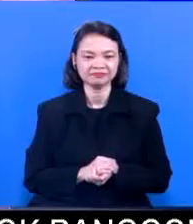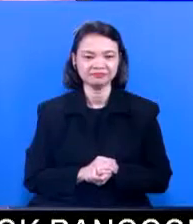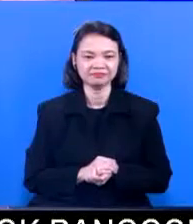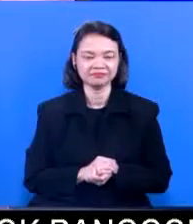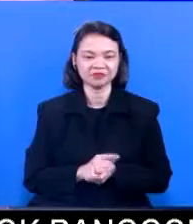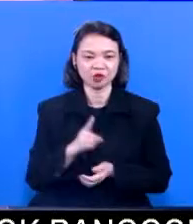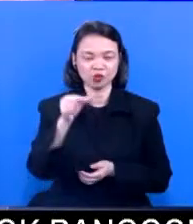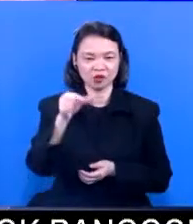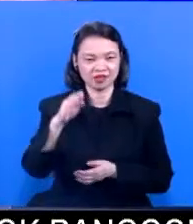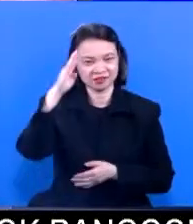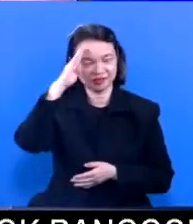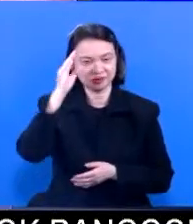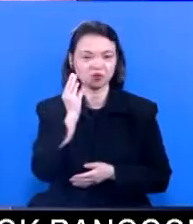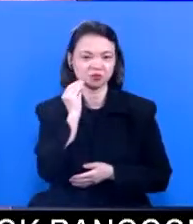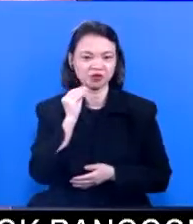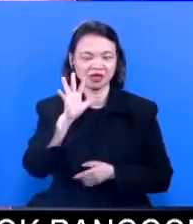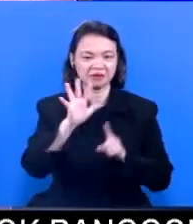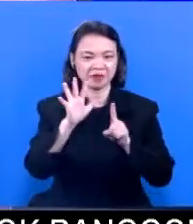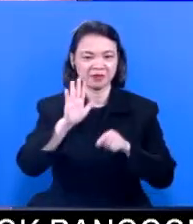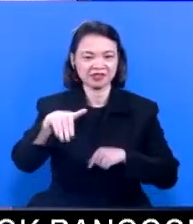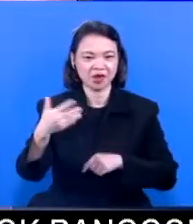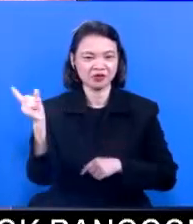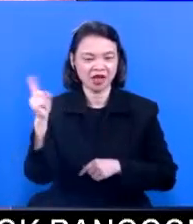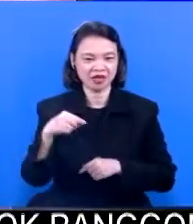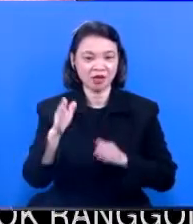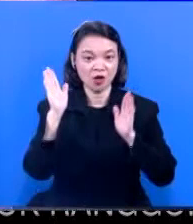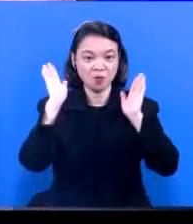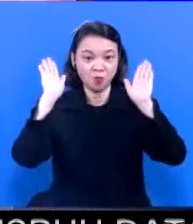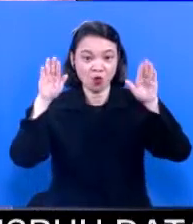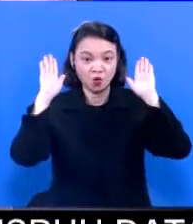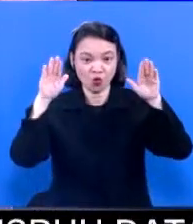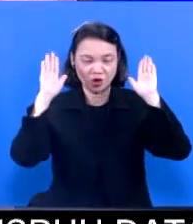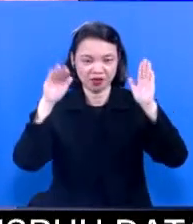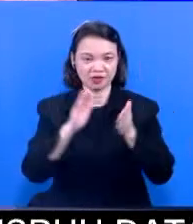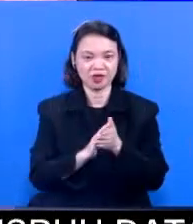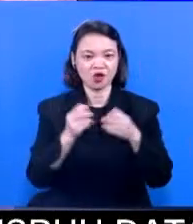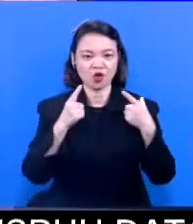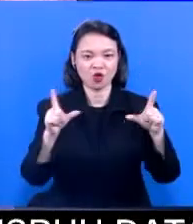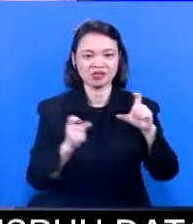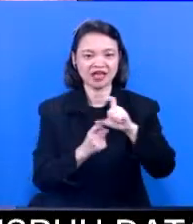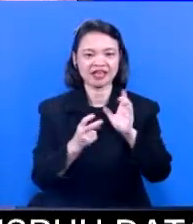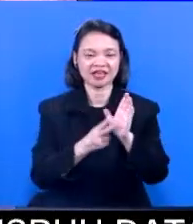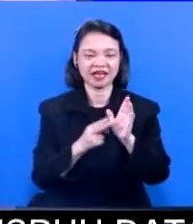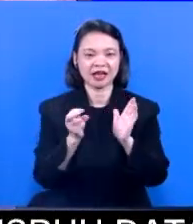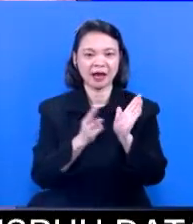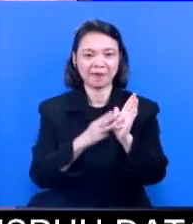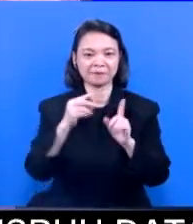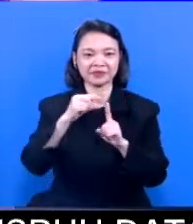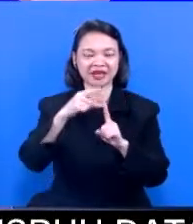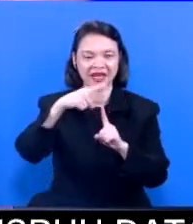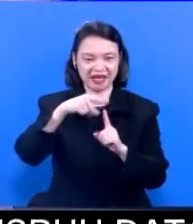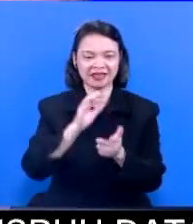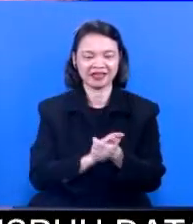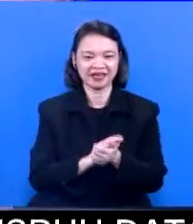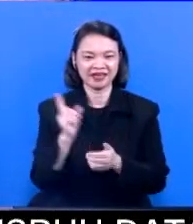Seorang siswi berusia 15 tahun asal Ponorogo, Jawa Timur berhasil lolos SNMPTN Universitas Erlangga, fakultas